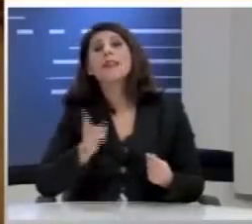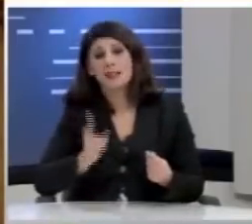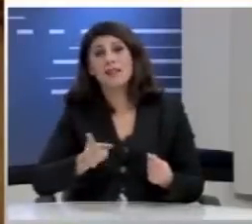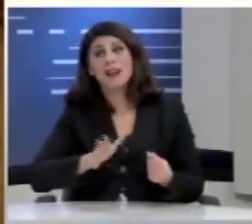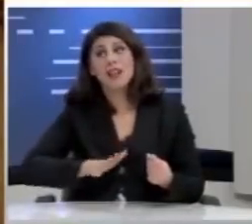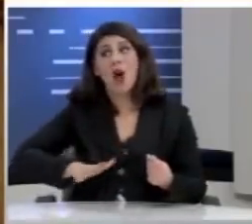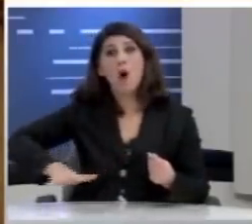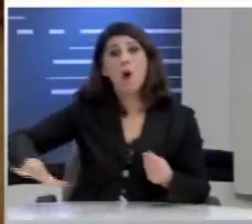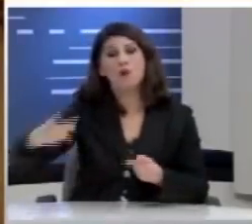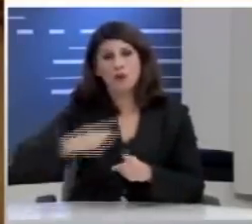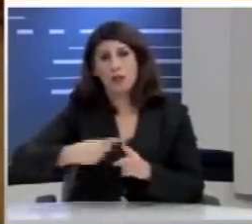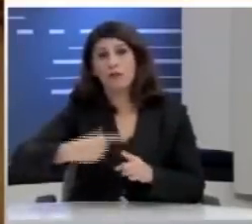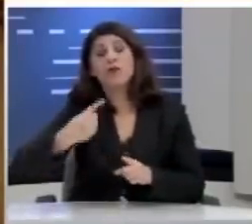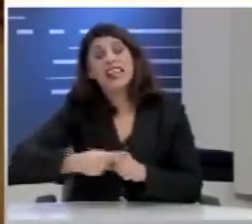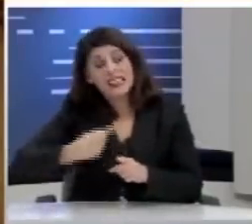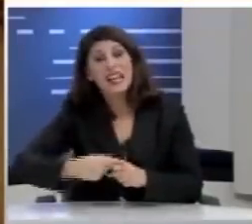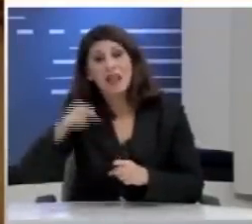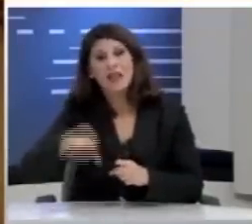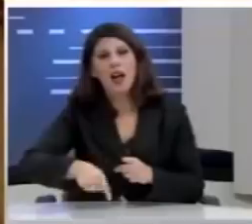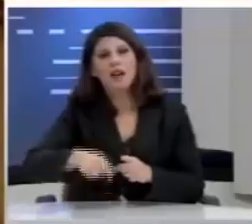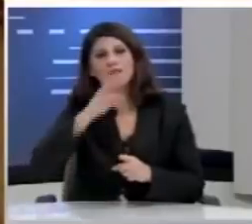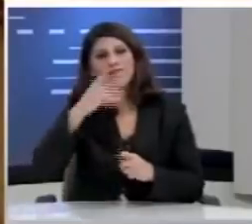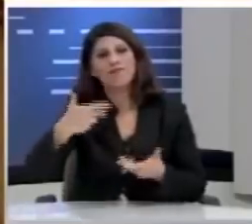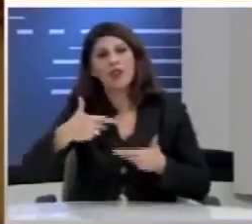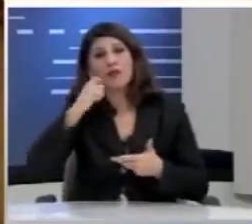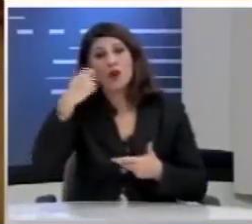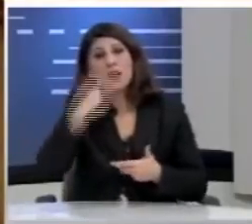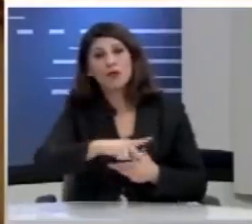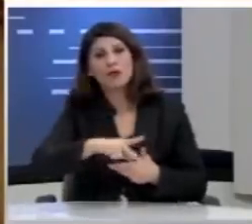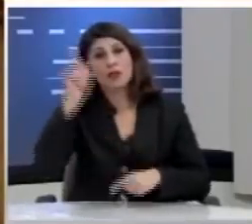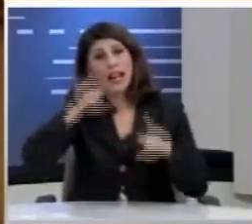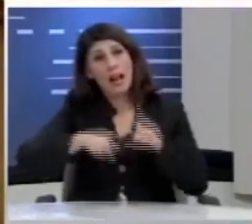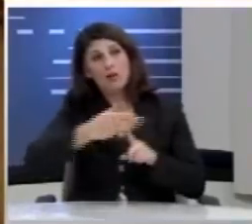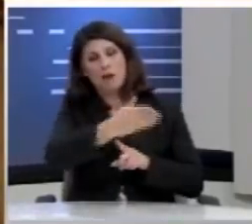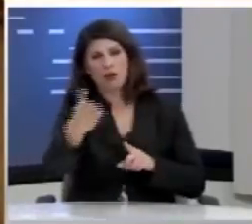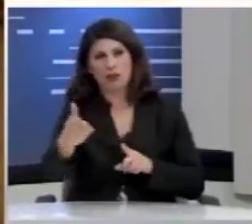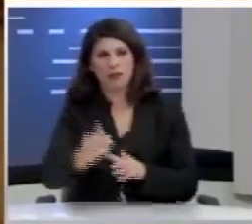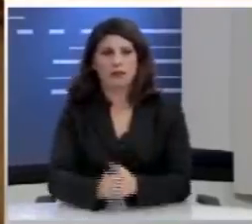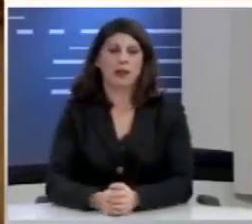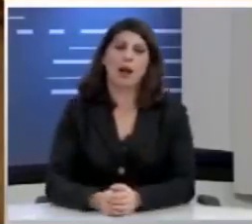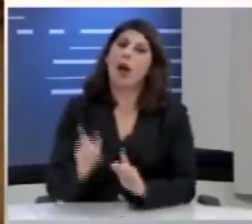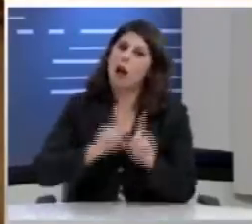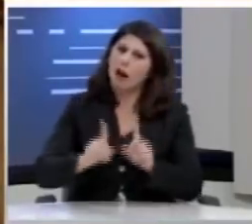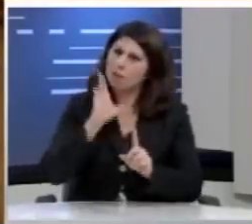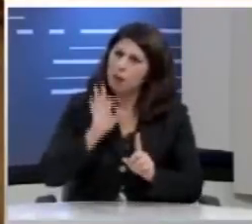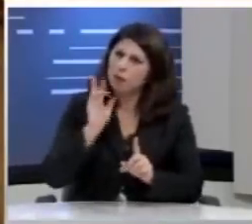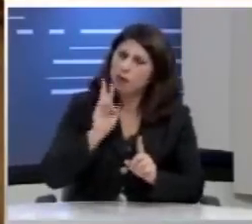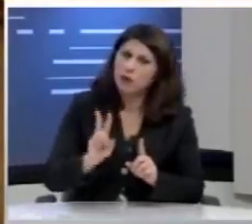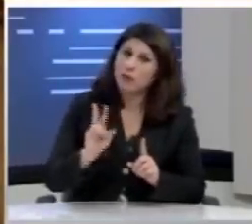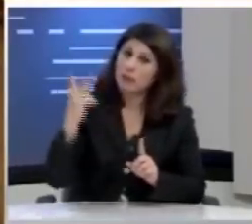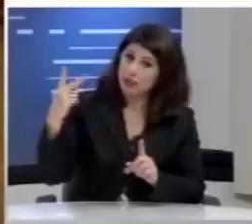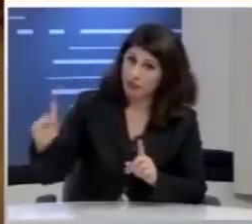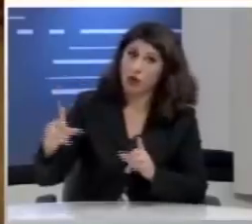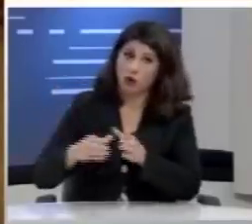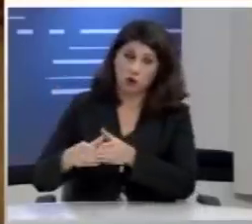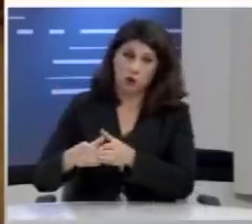για το λαό μας, για τη χώρα μας, αυταπάτες ορισμένων από εσάς. Κάποιοι ρεαλιστές βέβαια και από τη δική